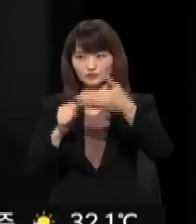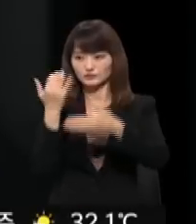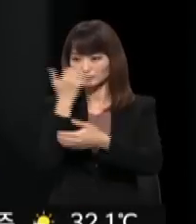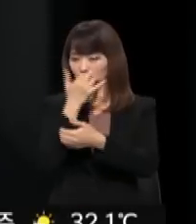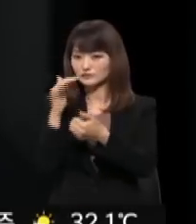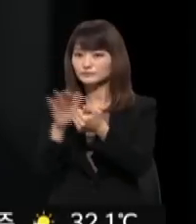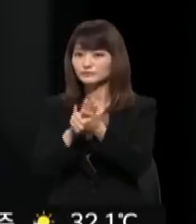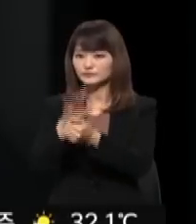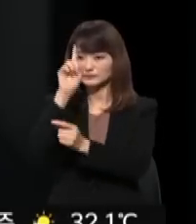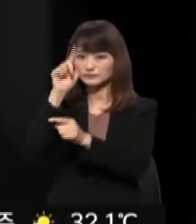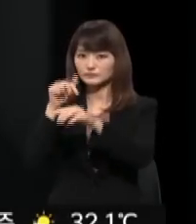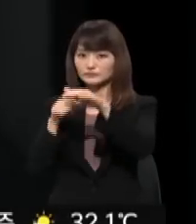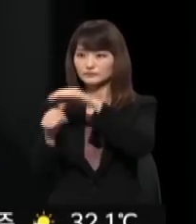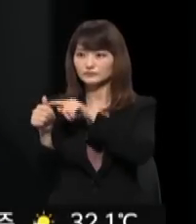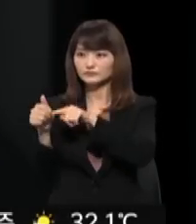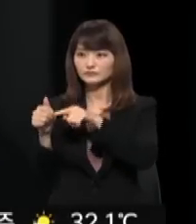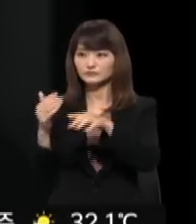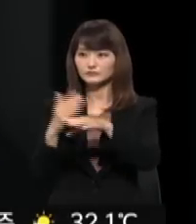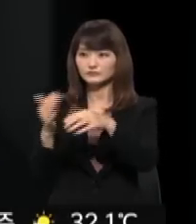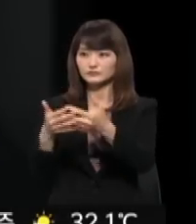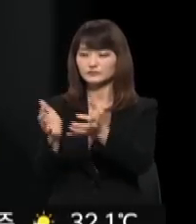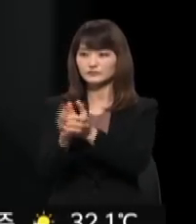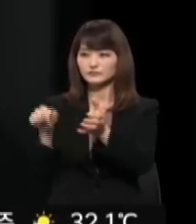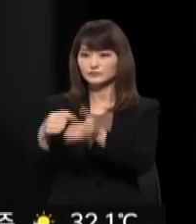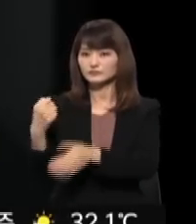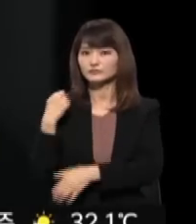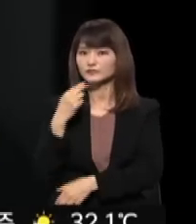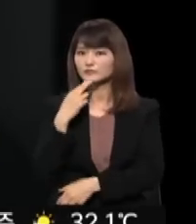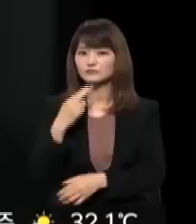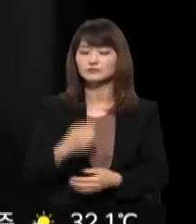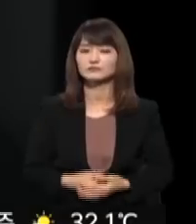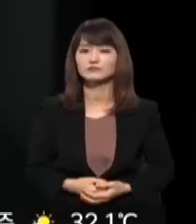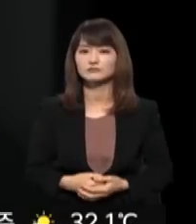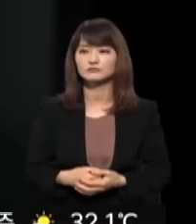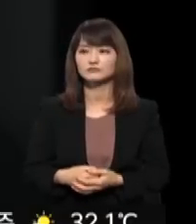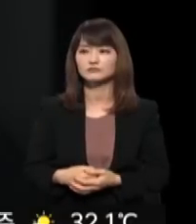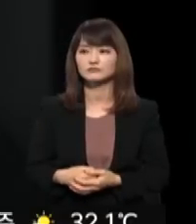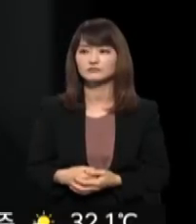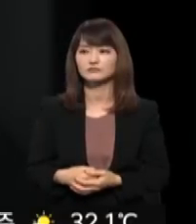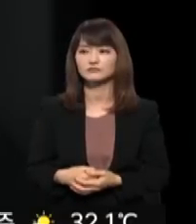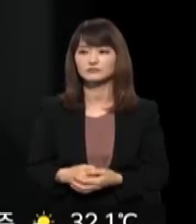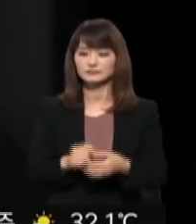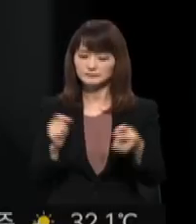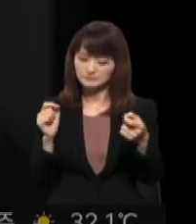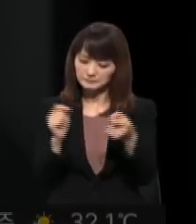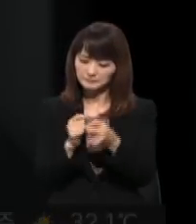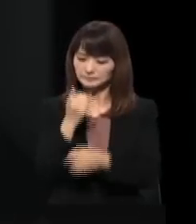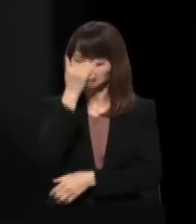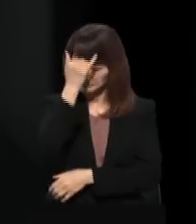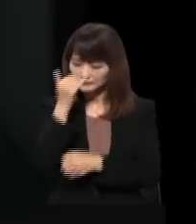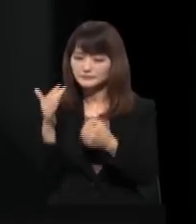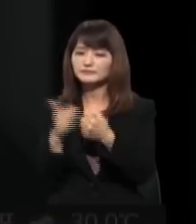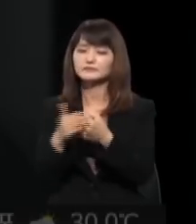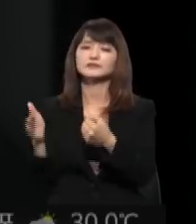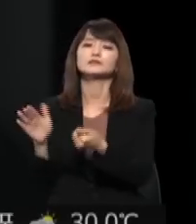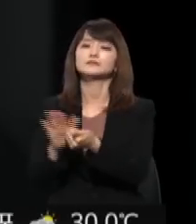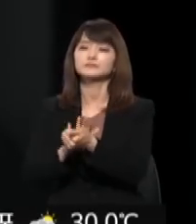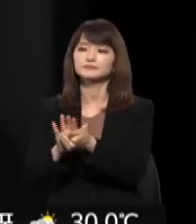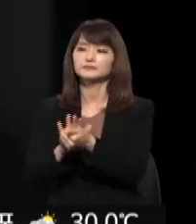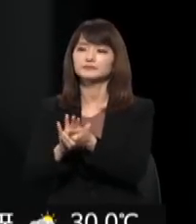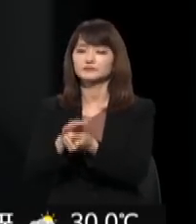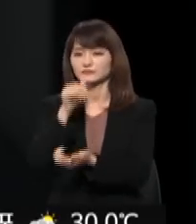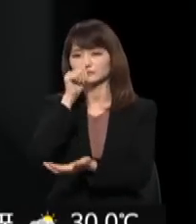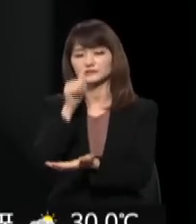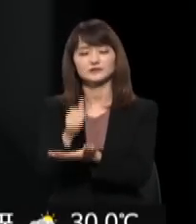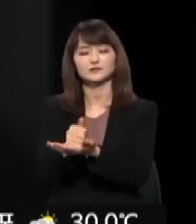그때 이미 이준석 대표는 당내에서 그렇게 힘 있는 위치에 있지 않았는데 그냥 그간의 친분이나 예의 일 때문에 접대를 했다 그건 이제 범죄